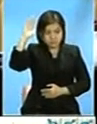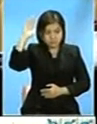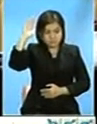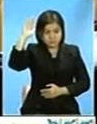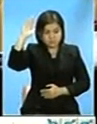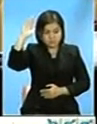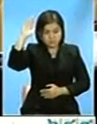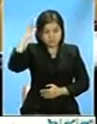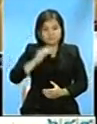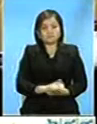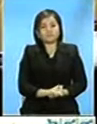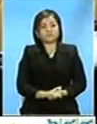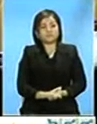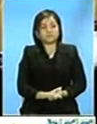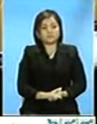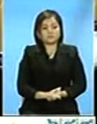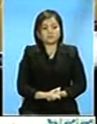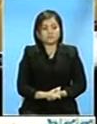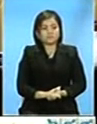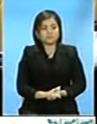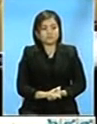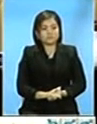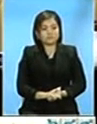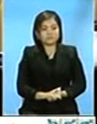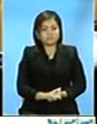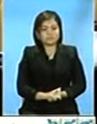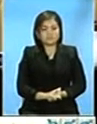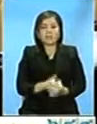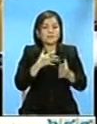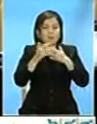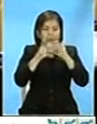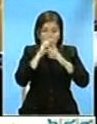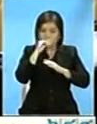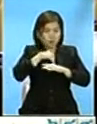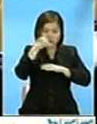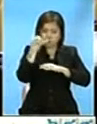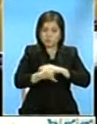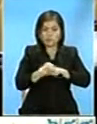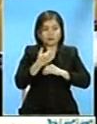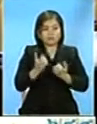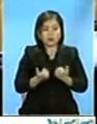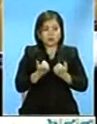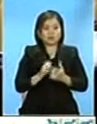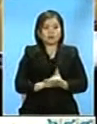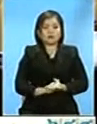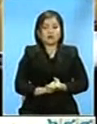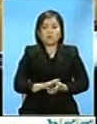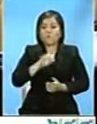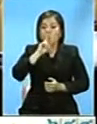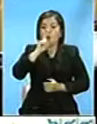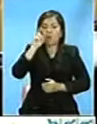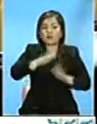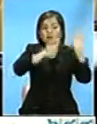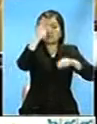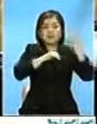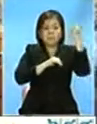เอาครับพูดท่านนะ ไม่เป็นไรครับ ในหลักการ คุยกันให้จบสิ้นกระแสความเรื่องนี้ครับเมื่อท่านกล่าวว่าเสียงข้างมาก